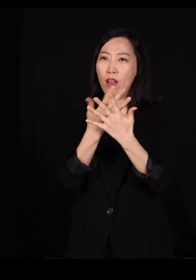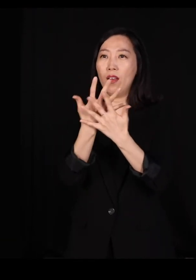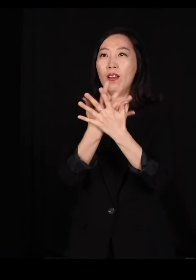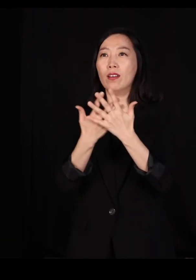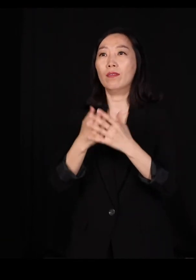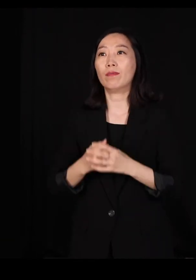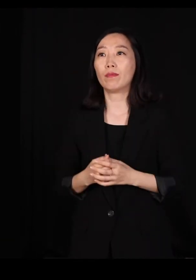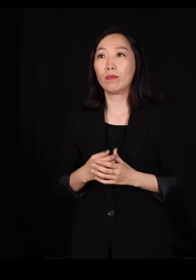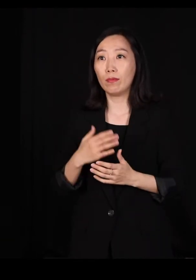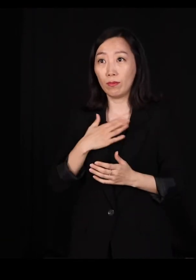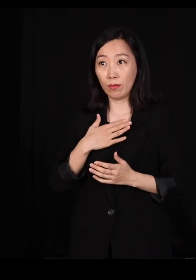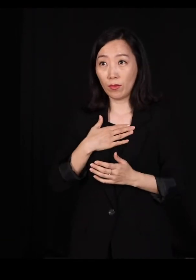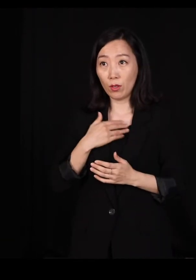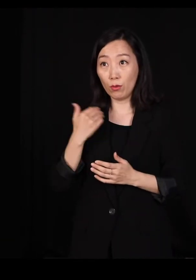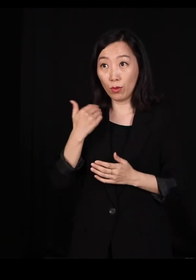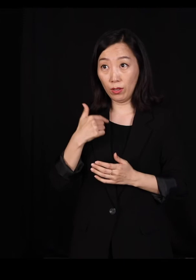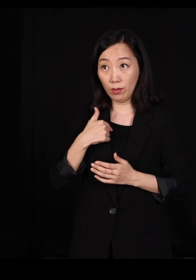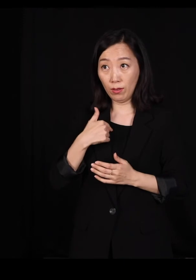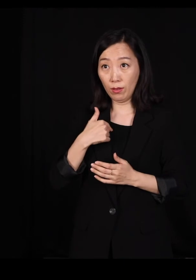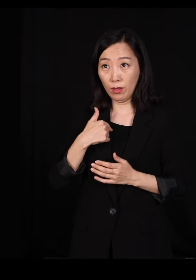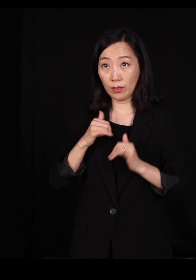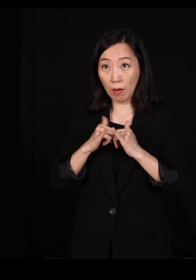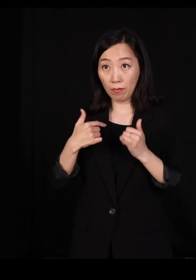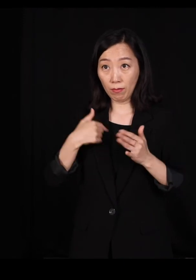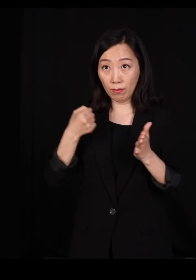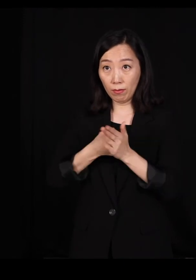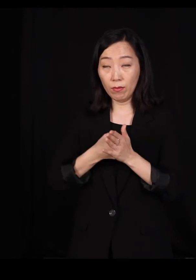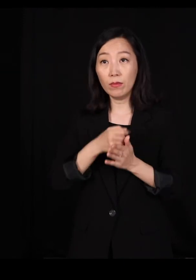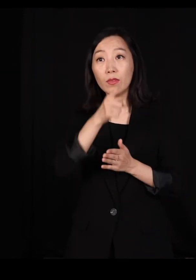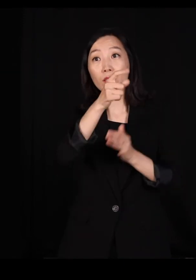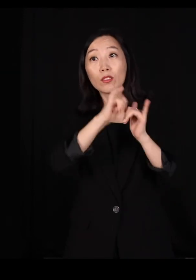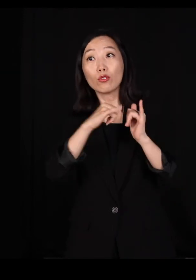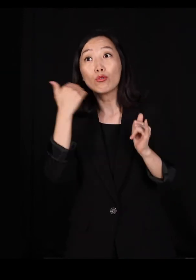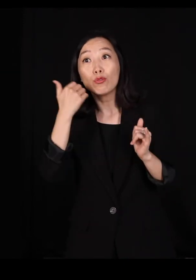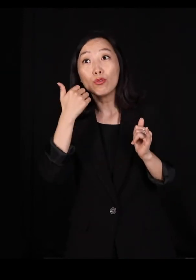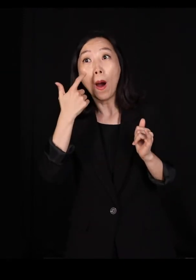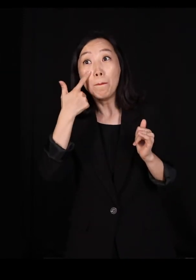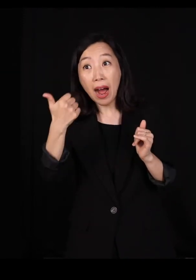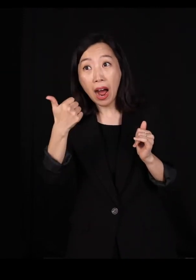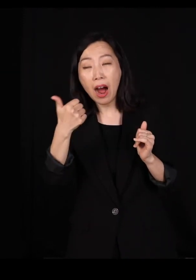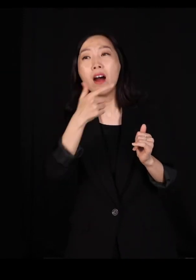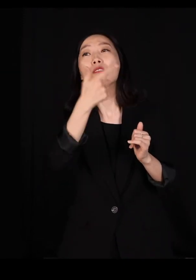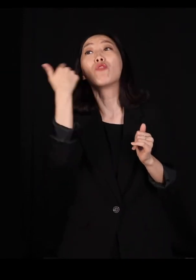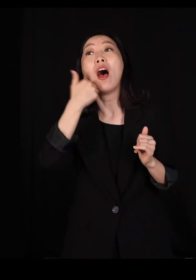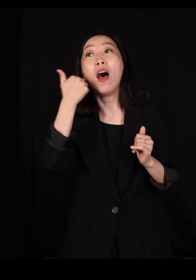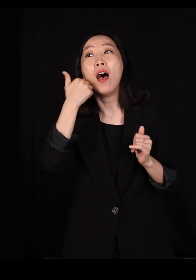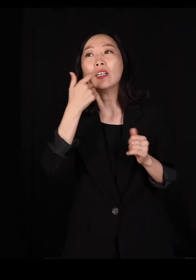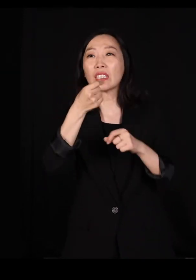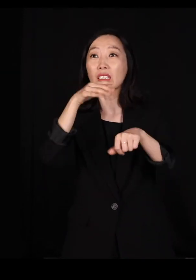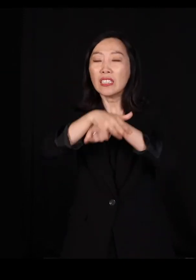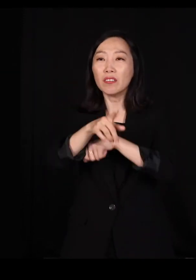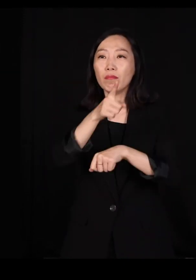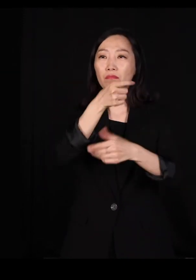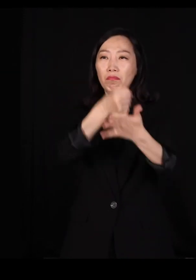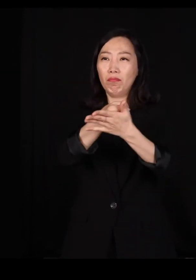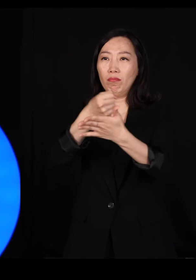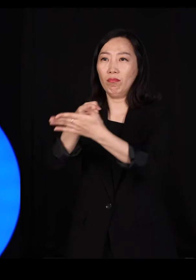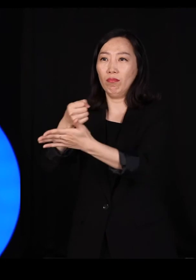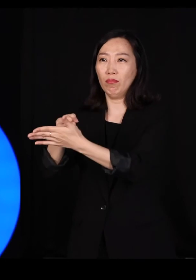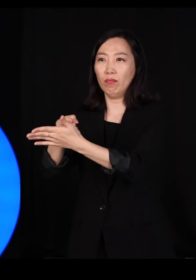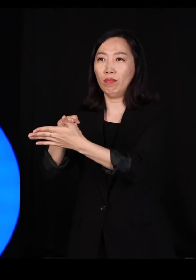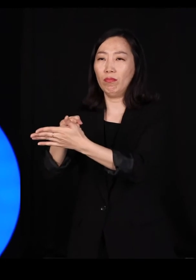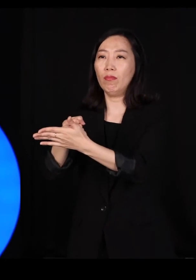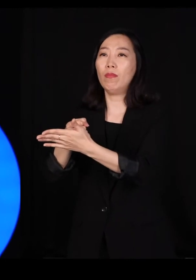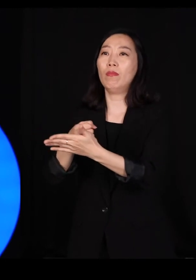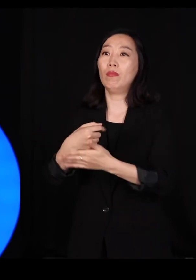나를 어떤 외적인 범주, '저 사람은 어디 출신이야. 저 사람 아버지는 누구야.' 라는 식으로 딱 규정을 해 버리면